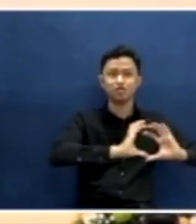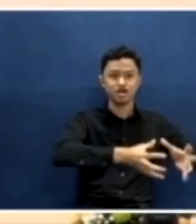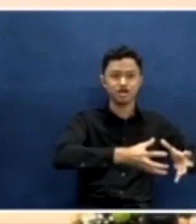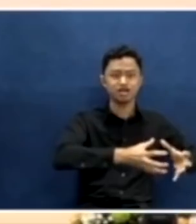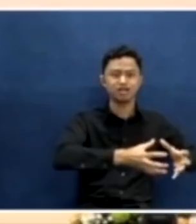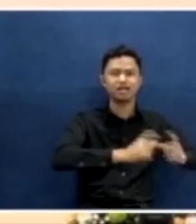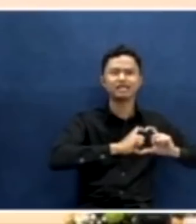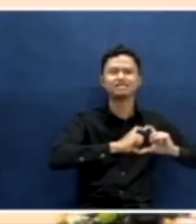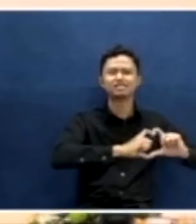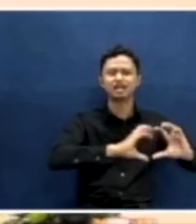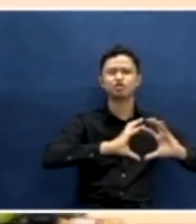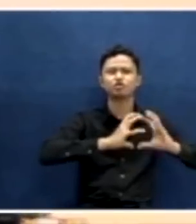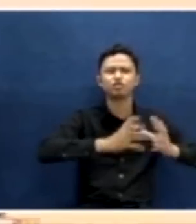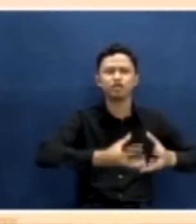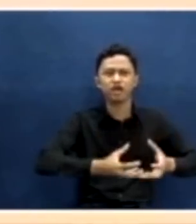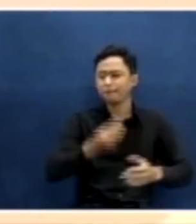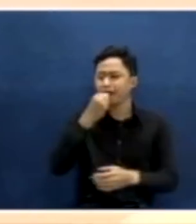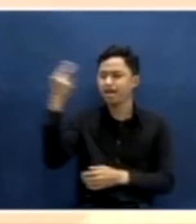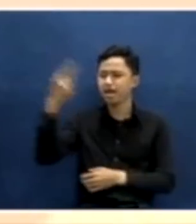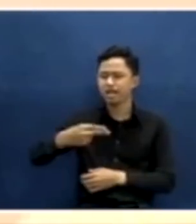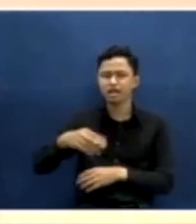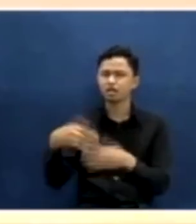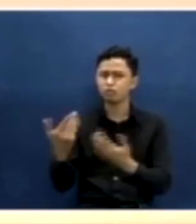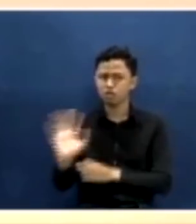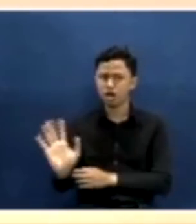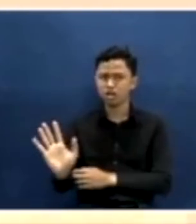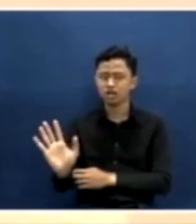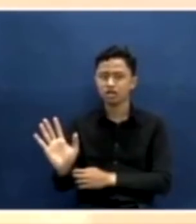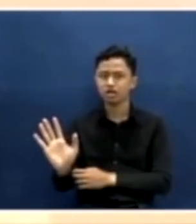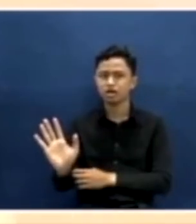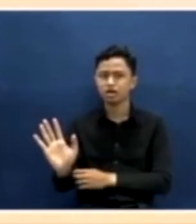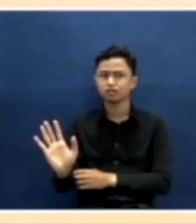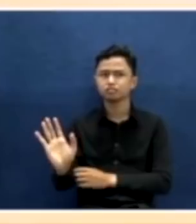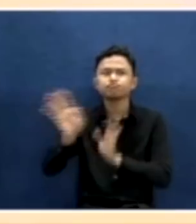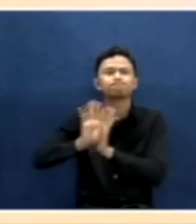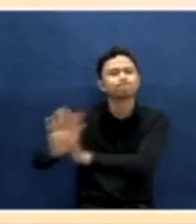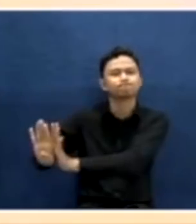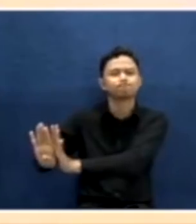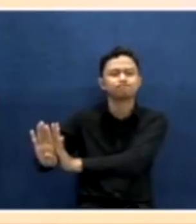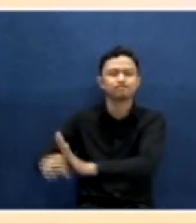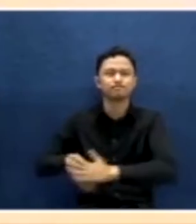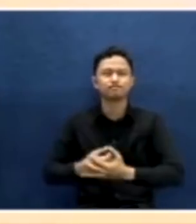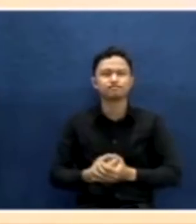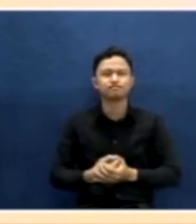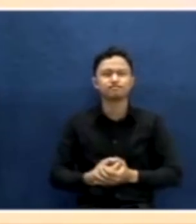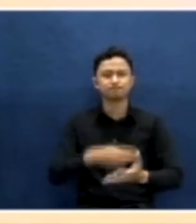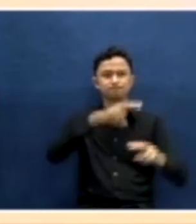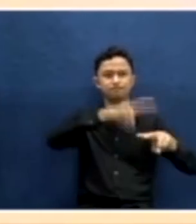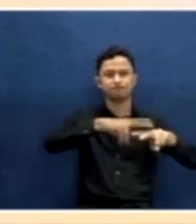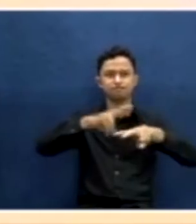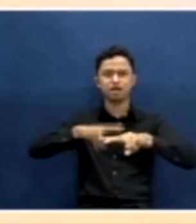mereka tidak pernah peduli tentang makanan haram dan tidak pernah memperdulikan masalah profesi bangko-bangko kuliah